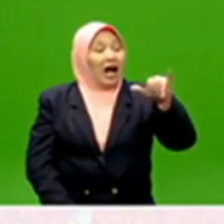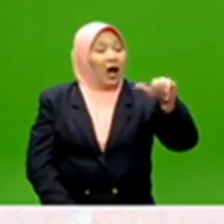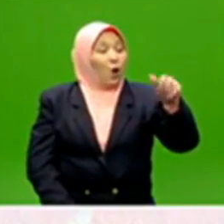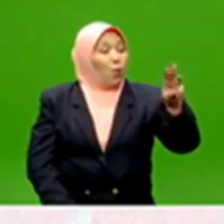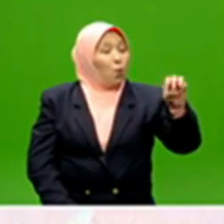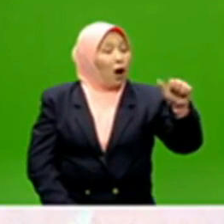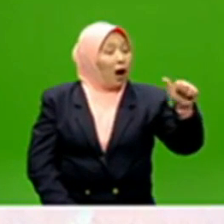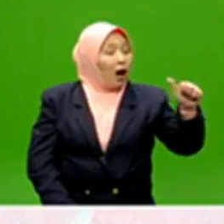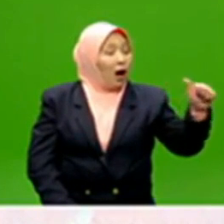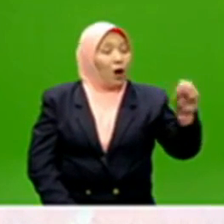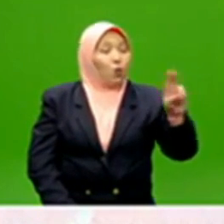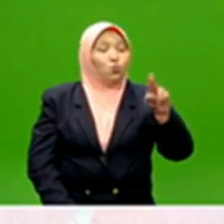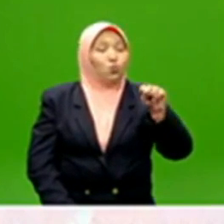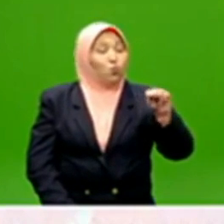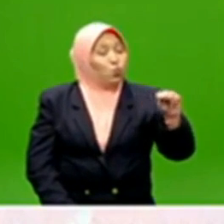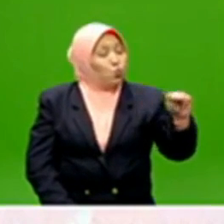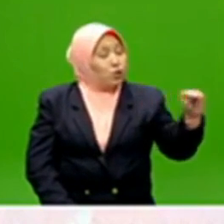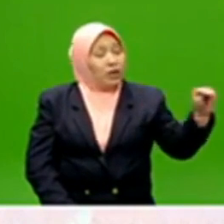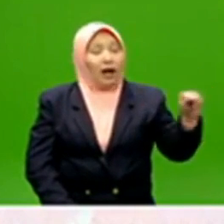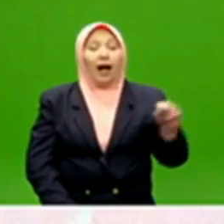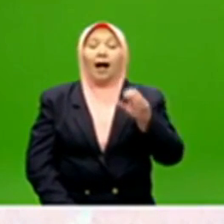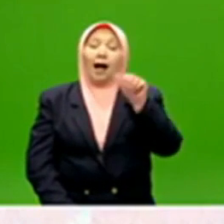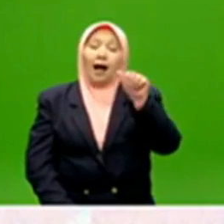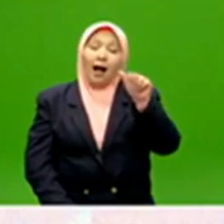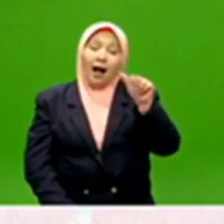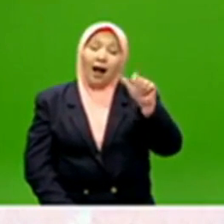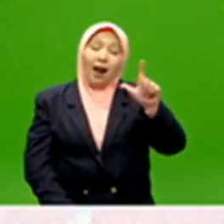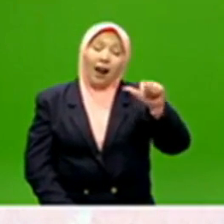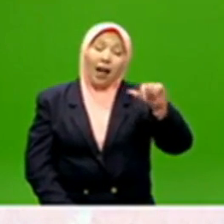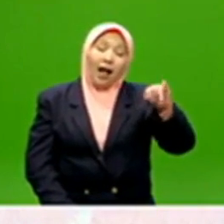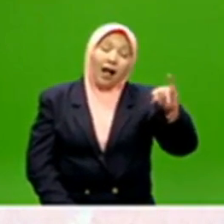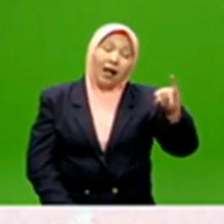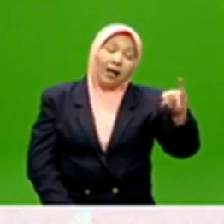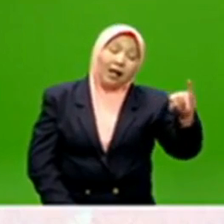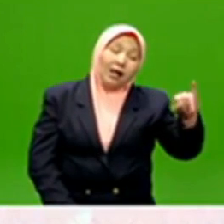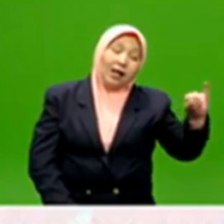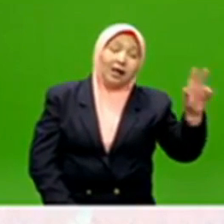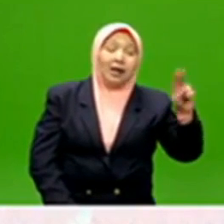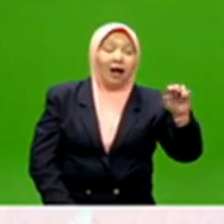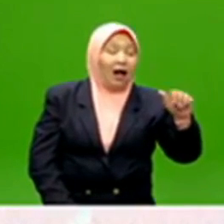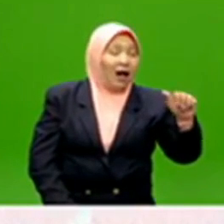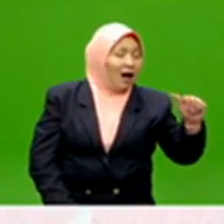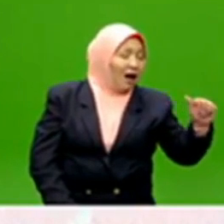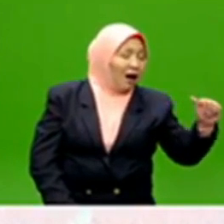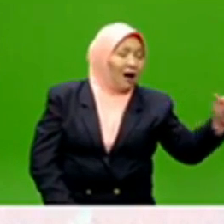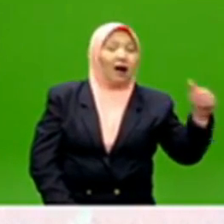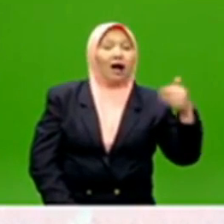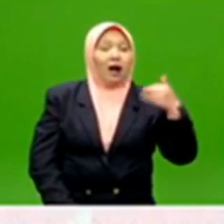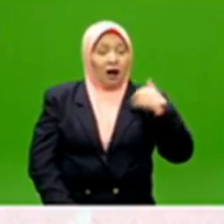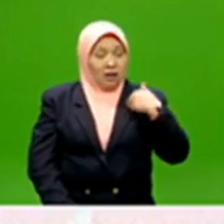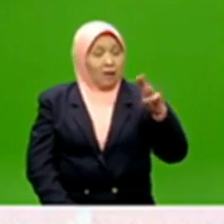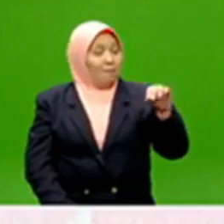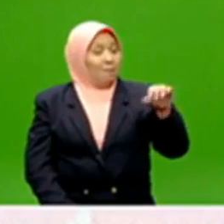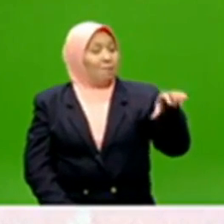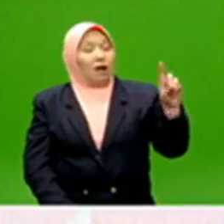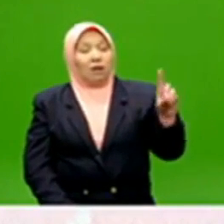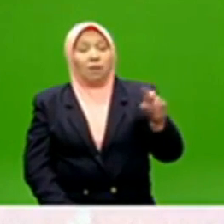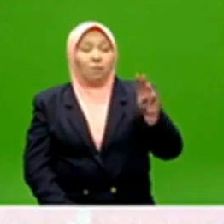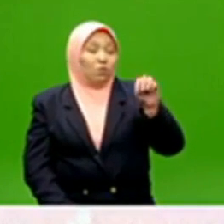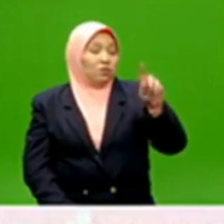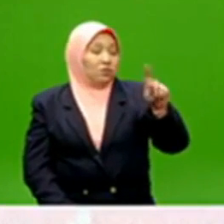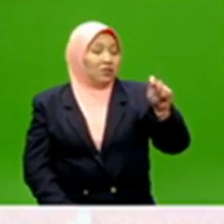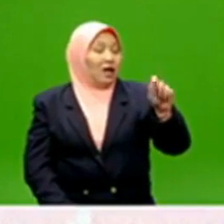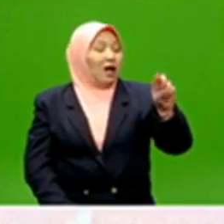Alaihi Nah ada mak amu fostive aja Ziana ada emak mufassir juga